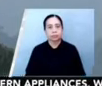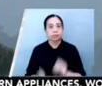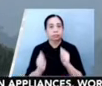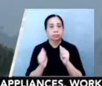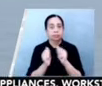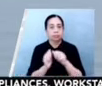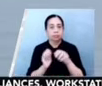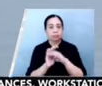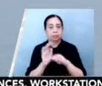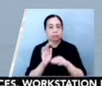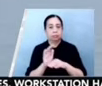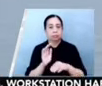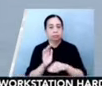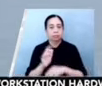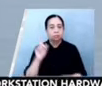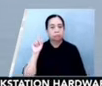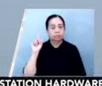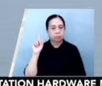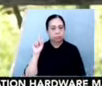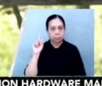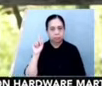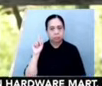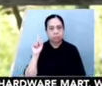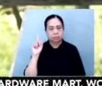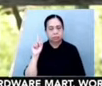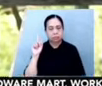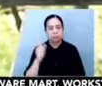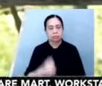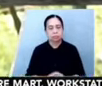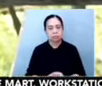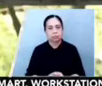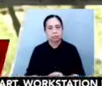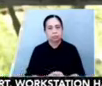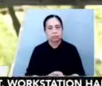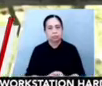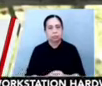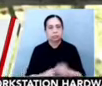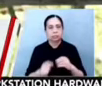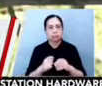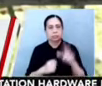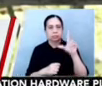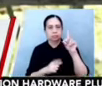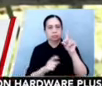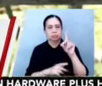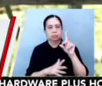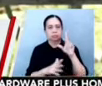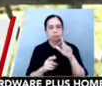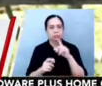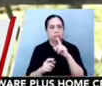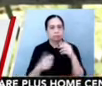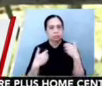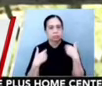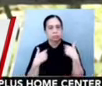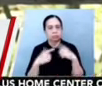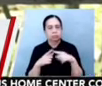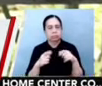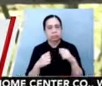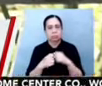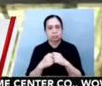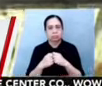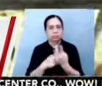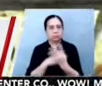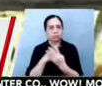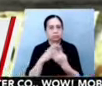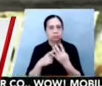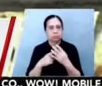bayang nakapalibot sa bulkan ung 31 po natin out of 34 municipalities that we have tatlo po apat po ang cities doon